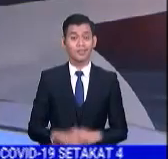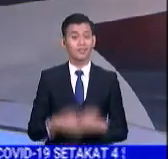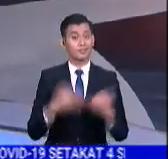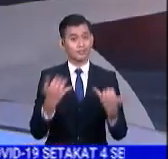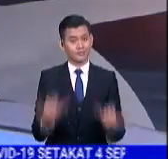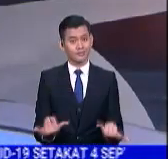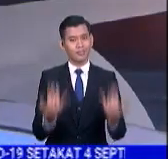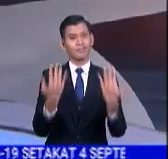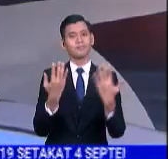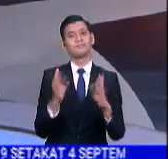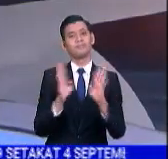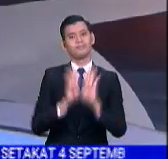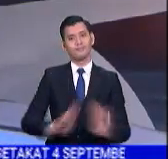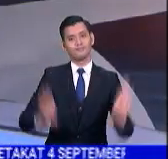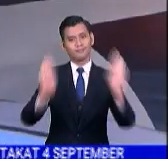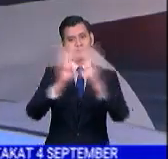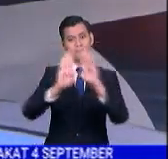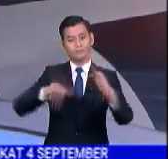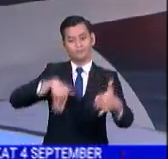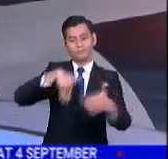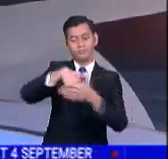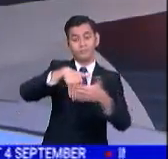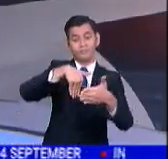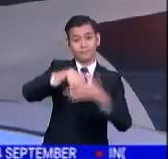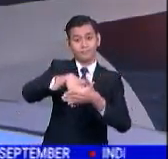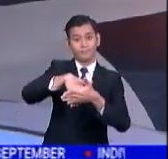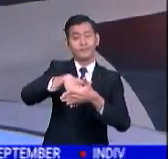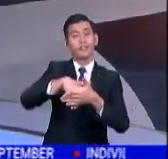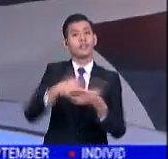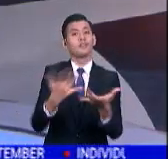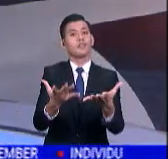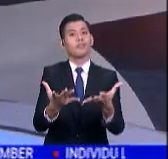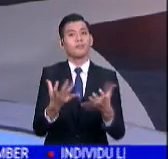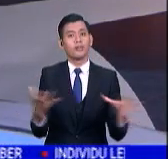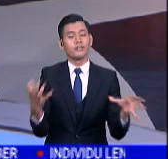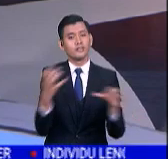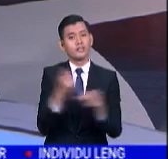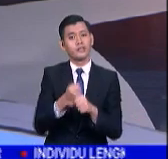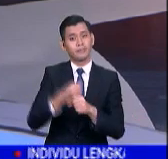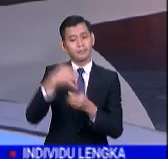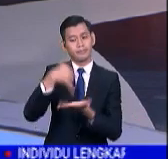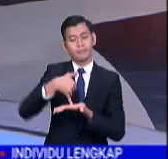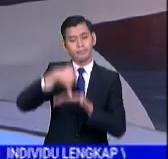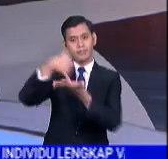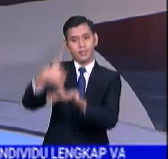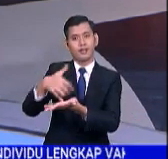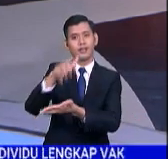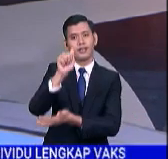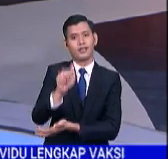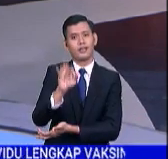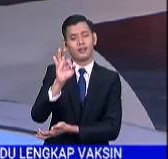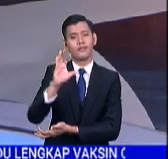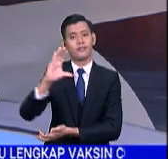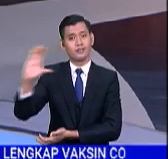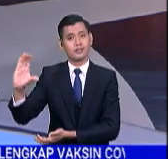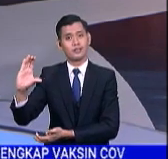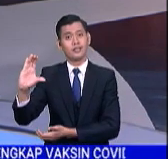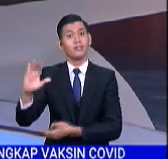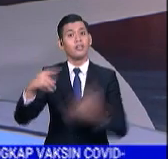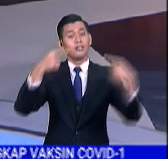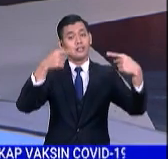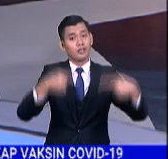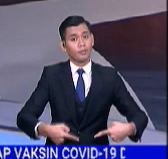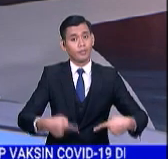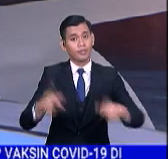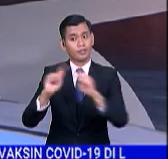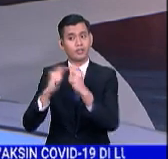Baik, kita teruskan dengan perkembangan bola sepak. Pemburuan tiket ke Piala AFC 2022 di antara Kedah Darul Aman KDA